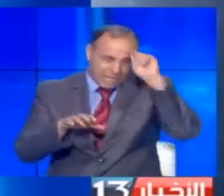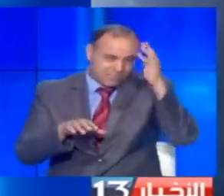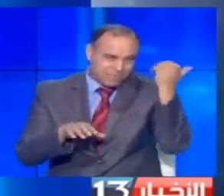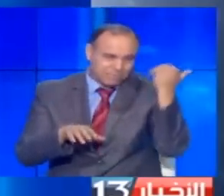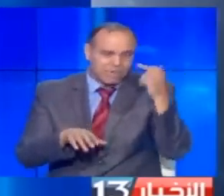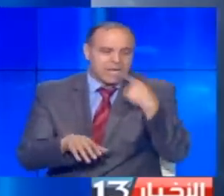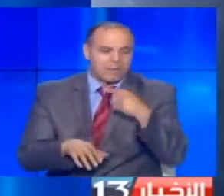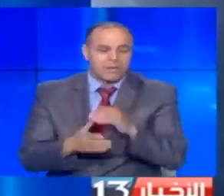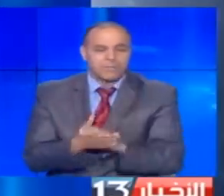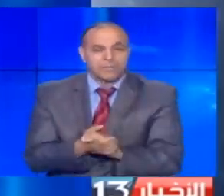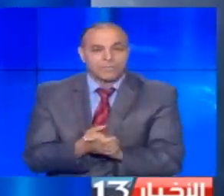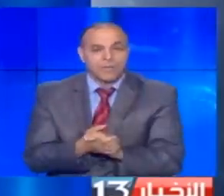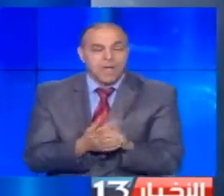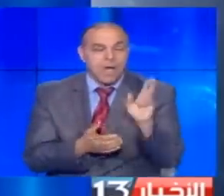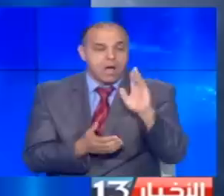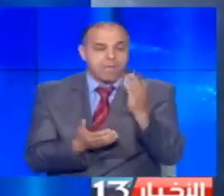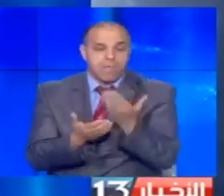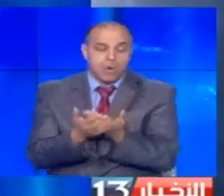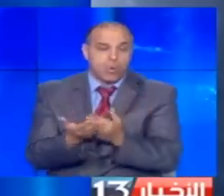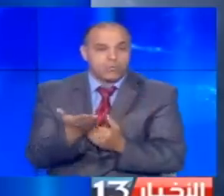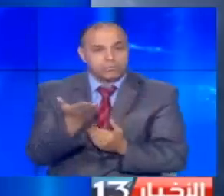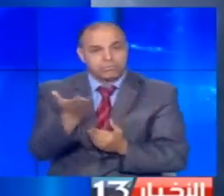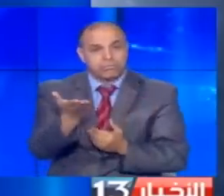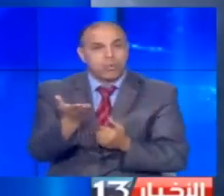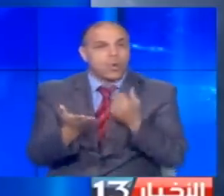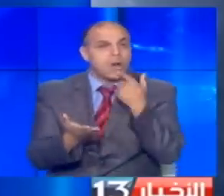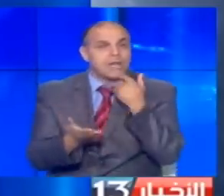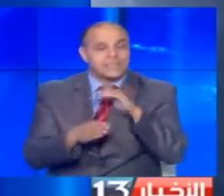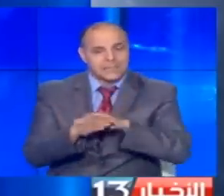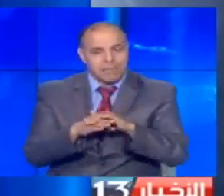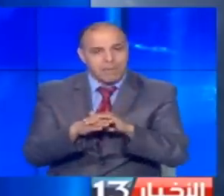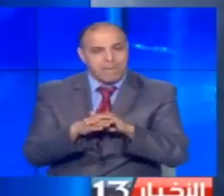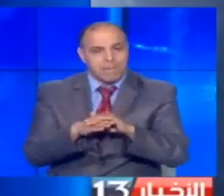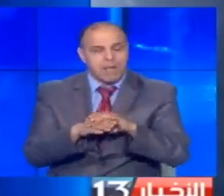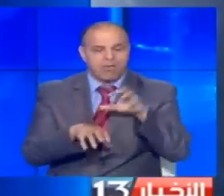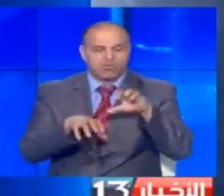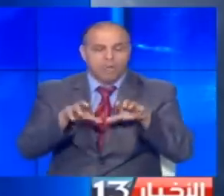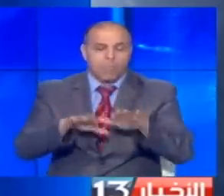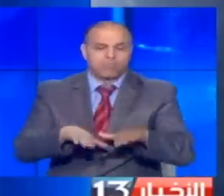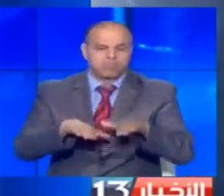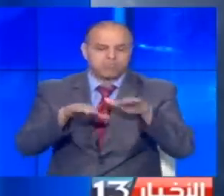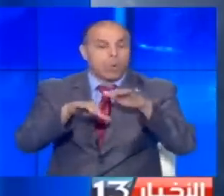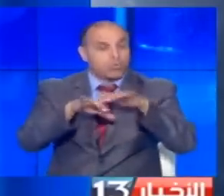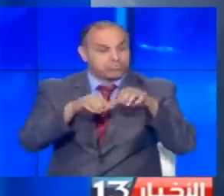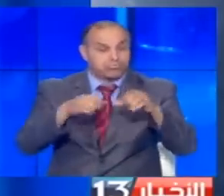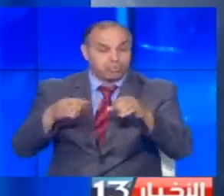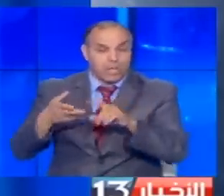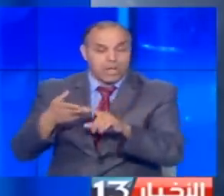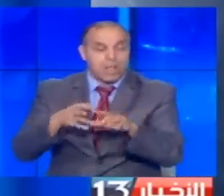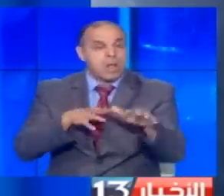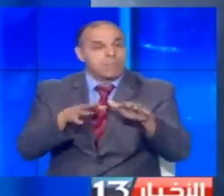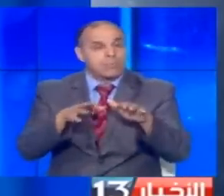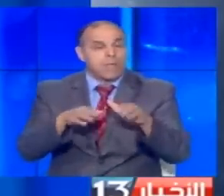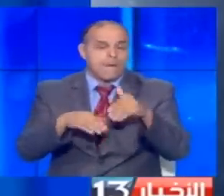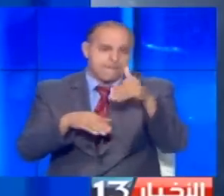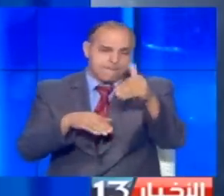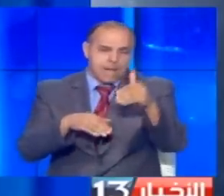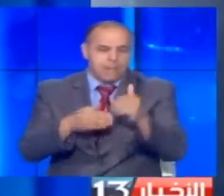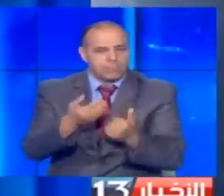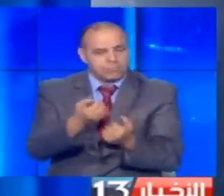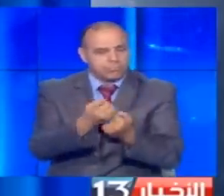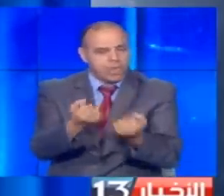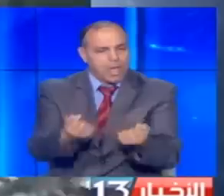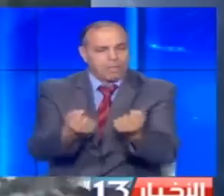الجهه التقرير التالي يعود على ابرز ما سببته هذه الفيضانات من الاضرار والاجراءات المتخذه لتطويق